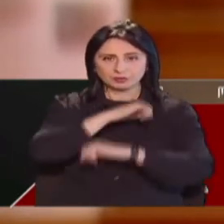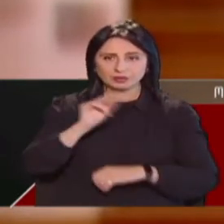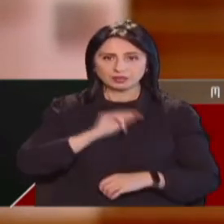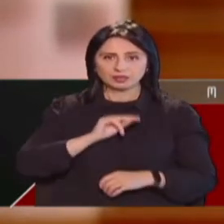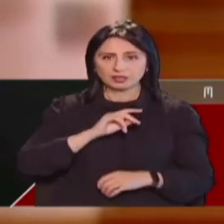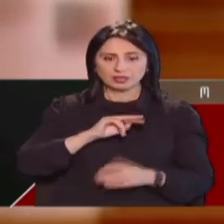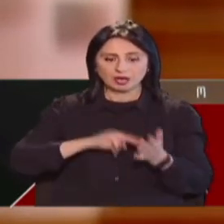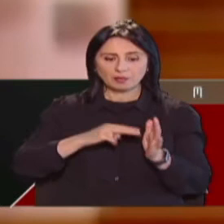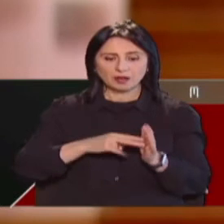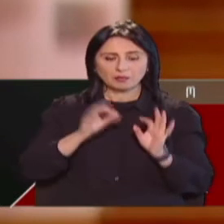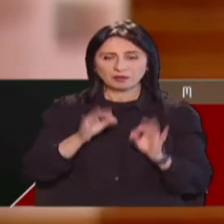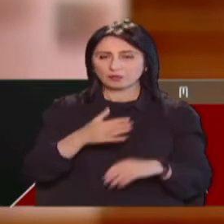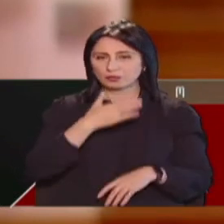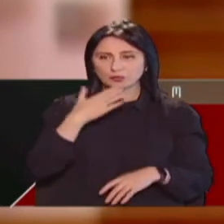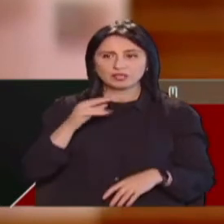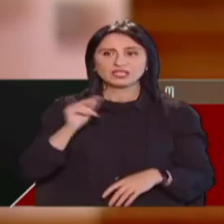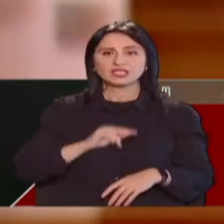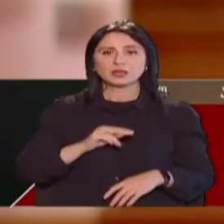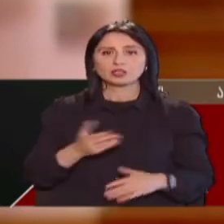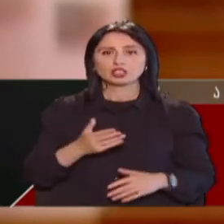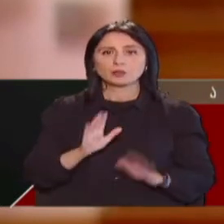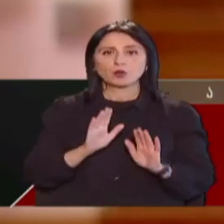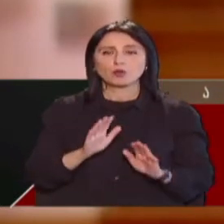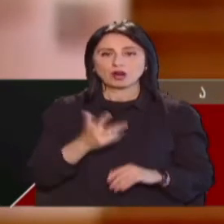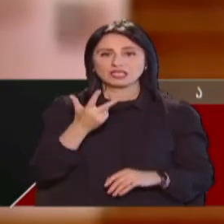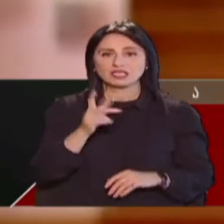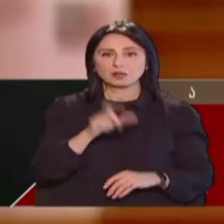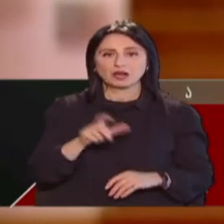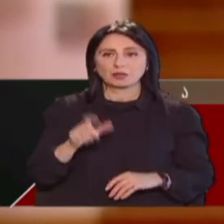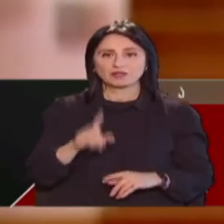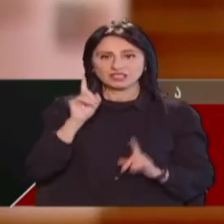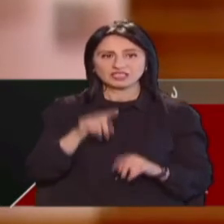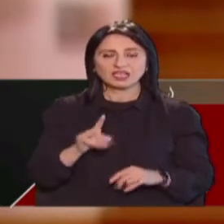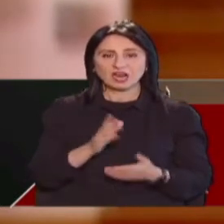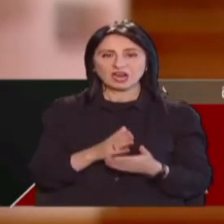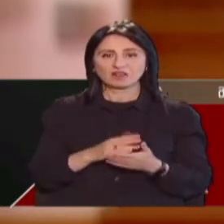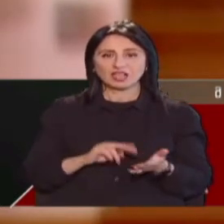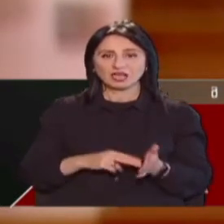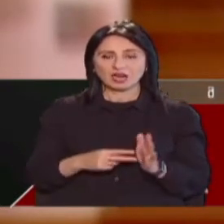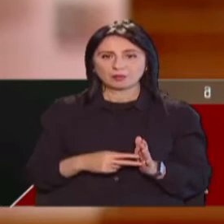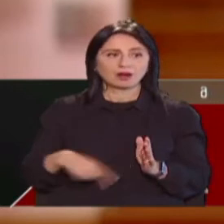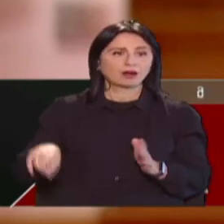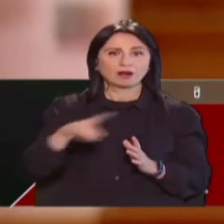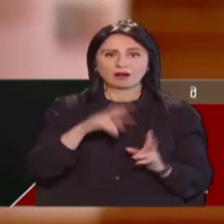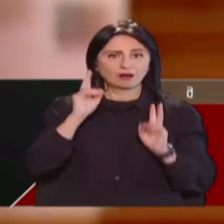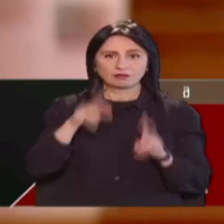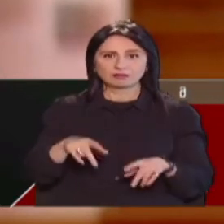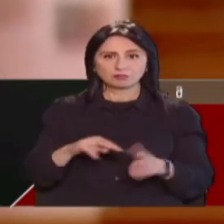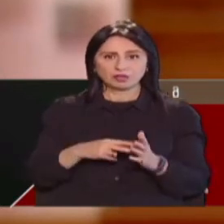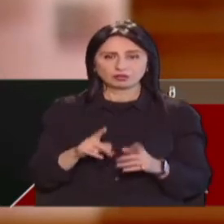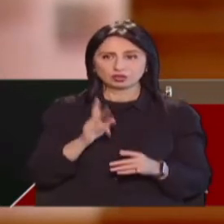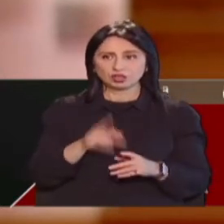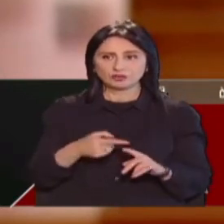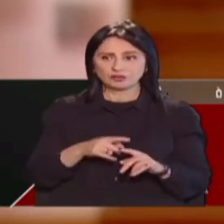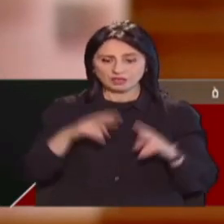samușaubi, daugegmaui samușaubi, samușaubi romare, scolot samicați, ich nu obsrali, daugegmili, da, ca sa porțiile bune, facturat,